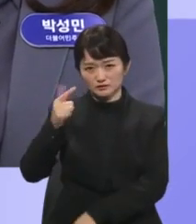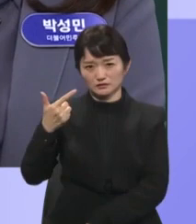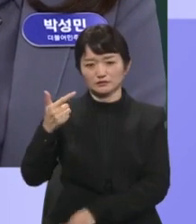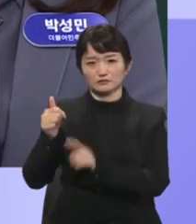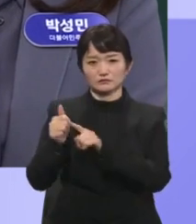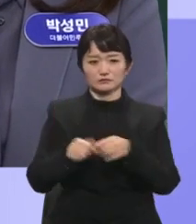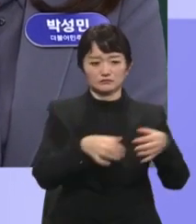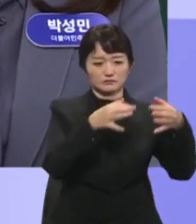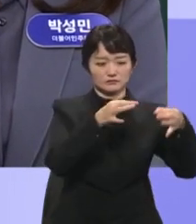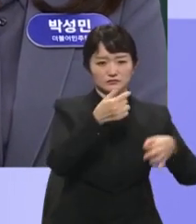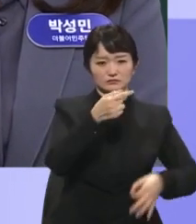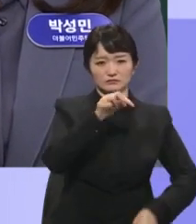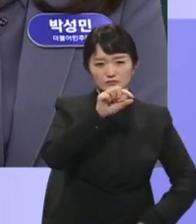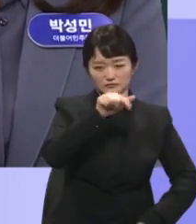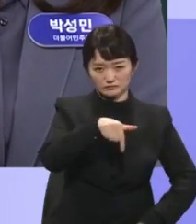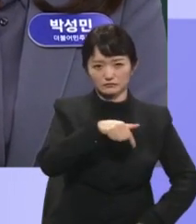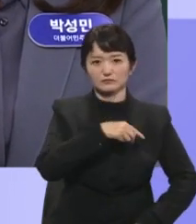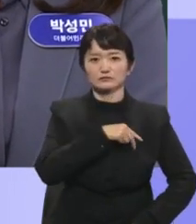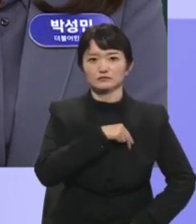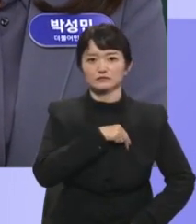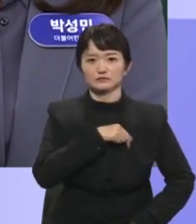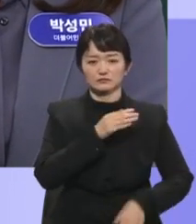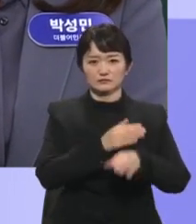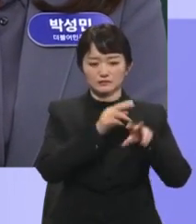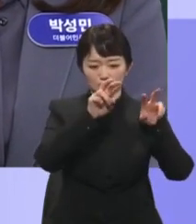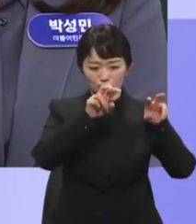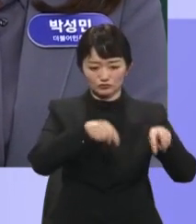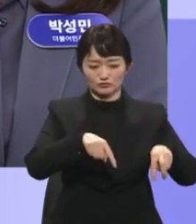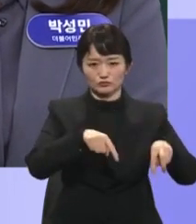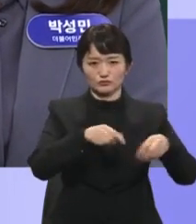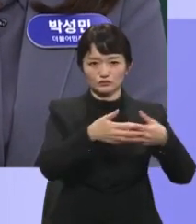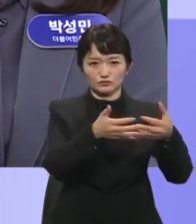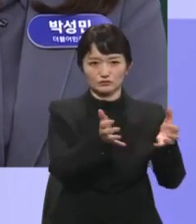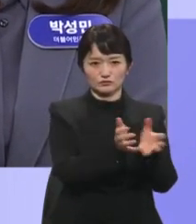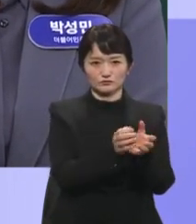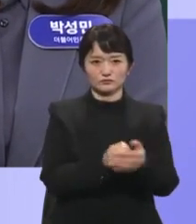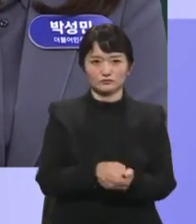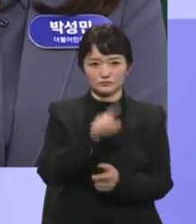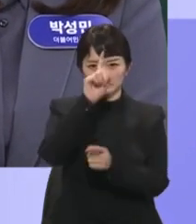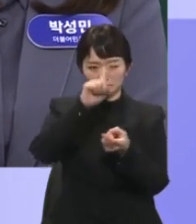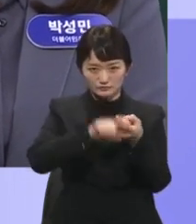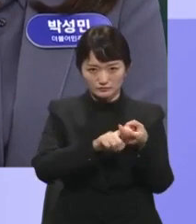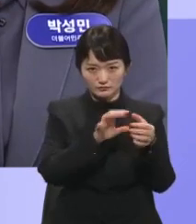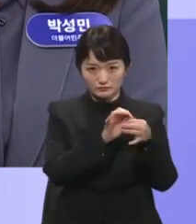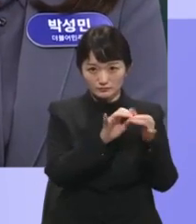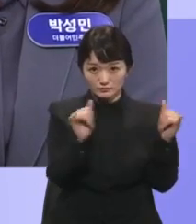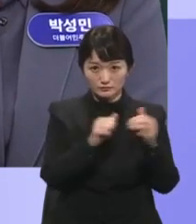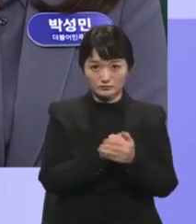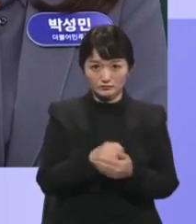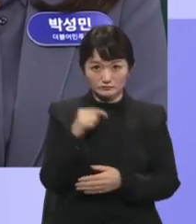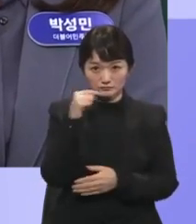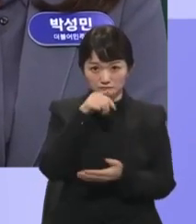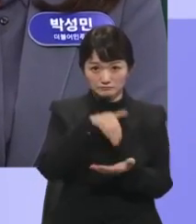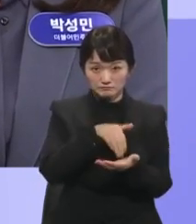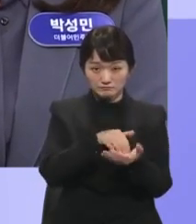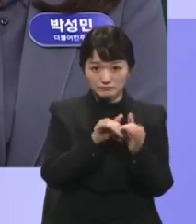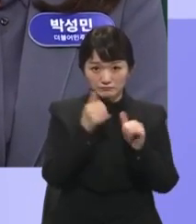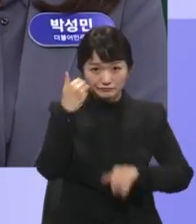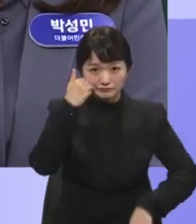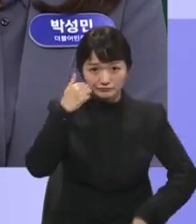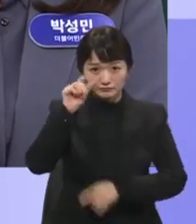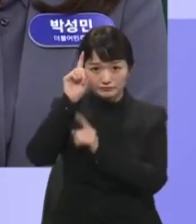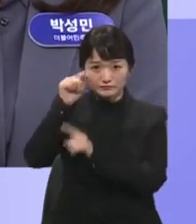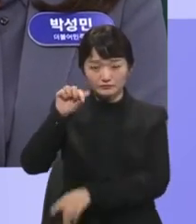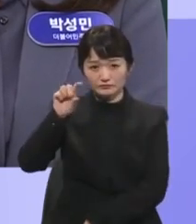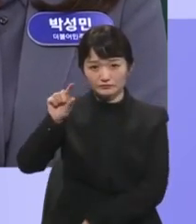경우에는 뭐 소속은 무소속이지만 역시 굉장히 친명 핵심 인물로 꼽히죠 저히 반성해야 될 사람은 이낙연 전 총리다 이런